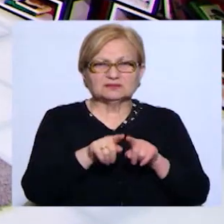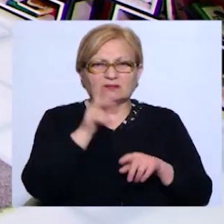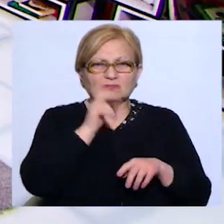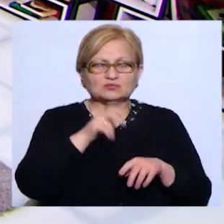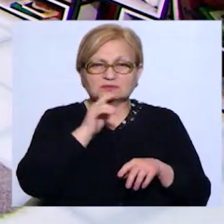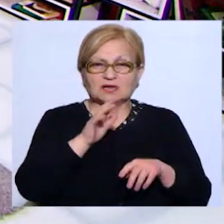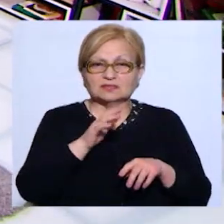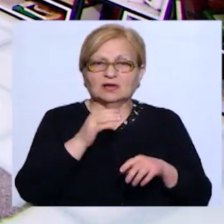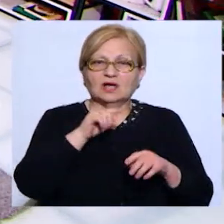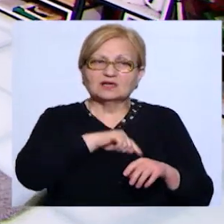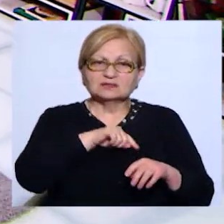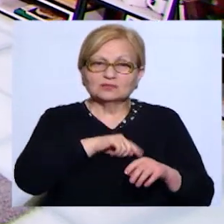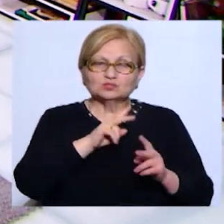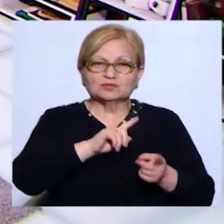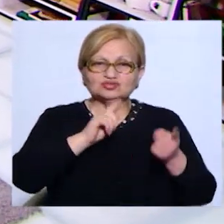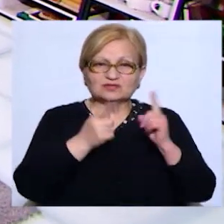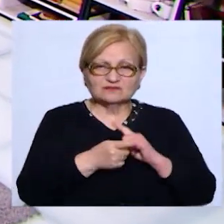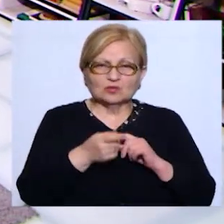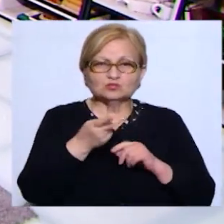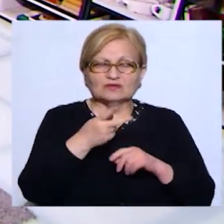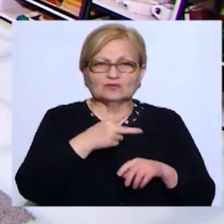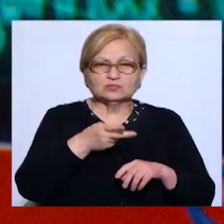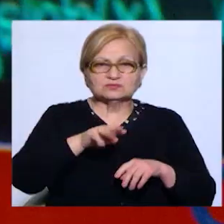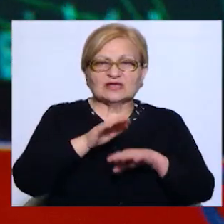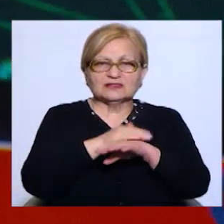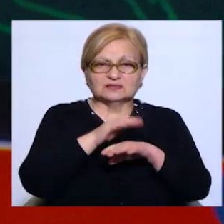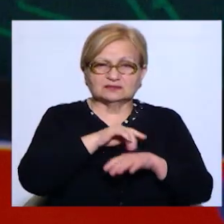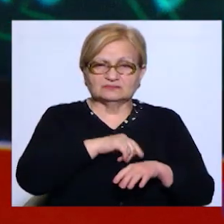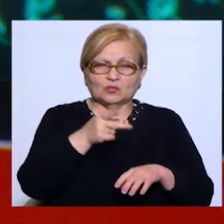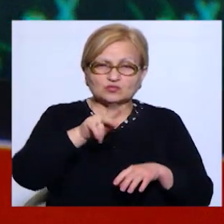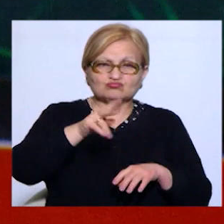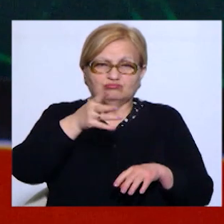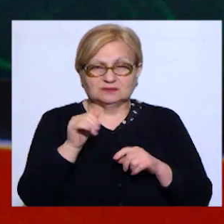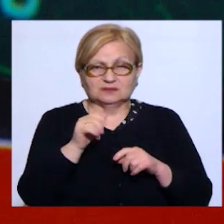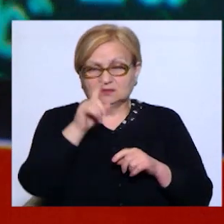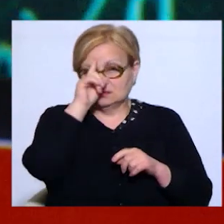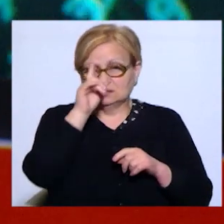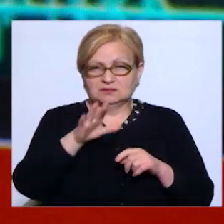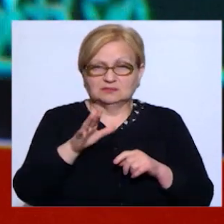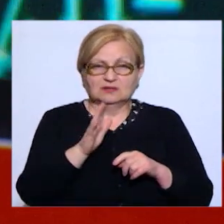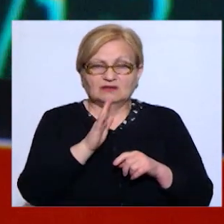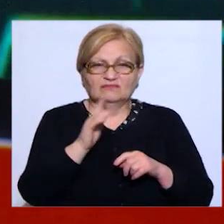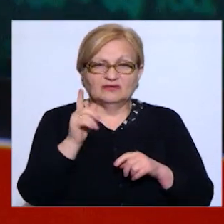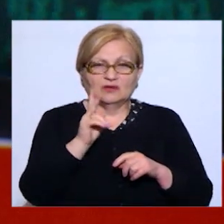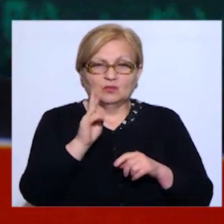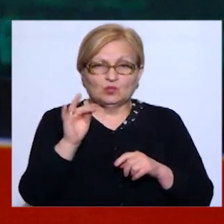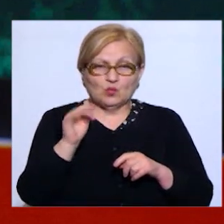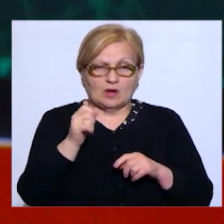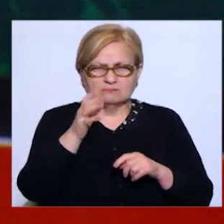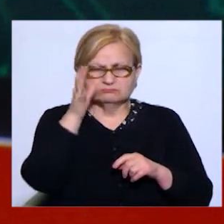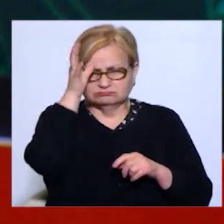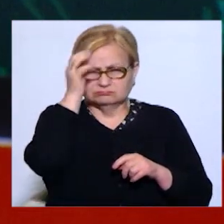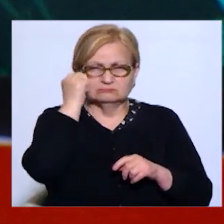კეთილი თვისებების გაოთხკეცებაც და ასე შემდეგ ყოველ დღე. აი მაგალითად ესეთი ცნობილი მათემატიკოსი ვეკუა თავის როზე